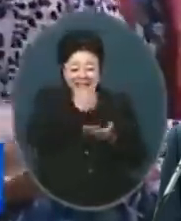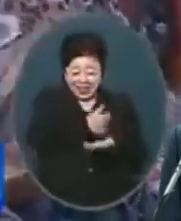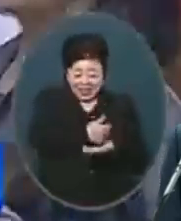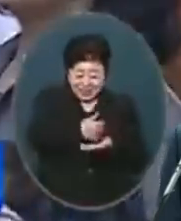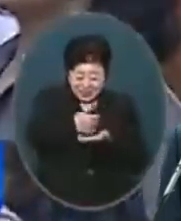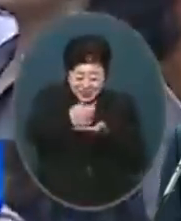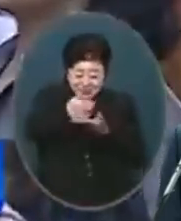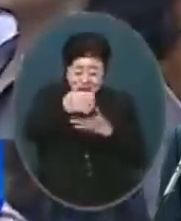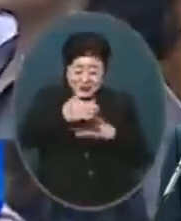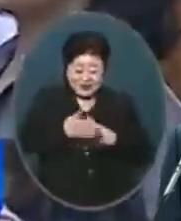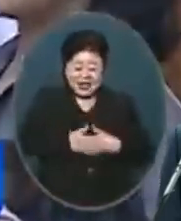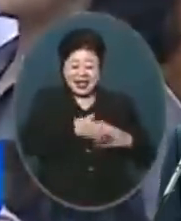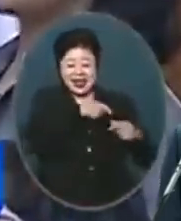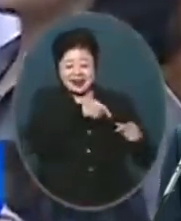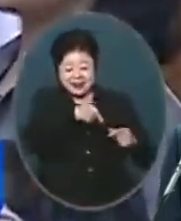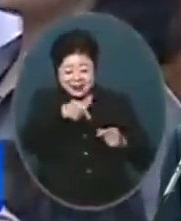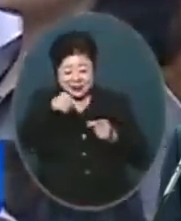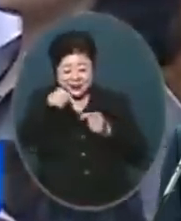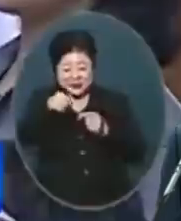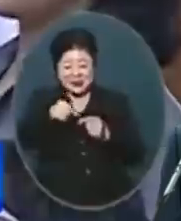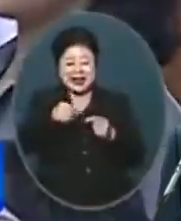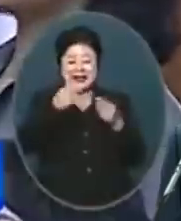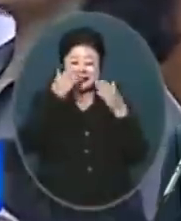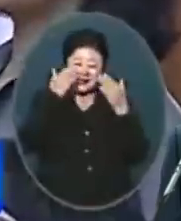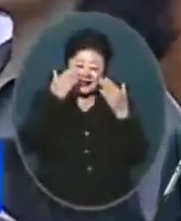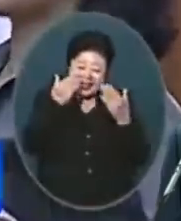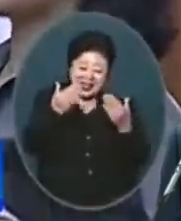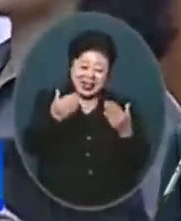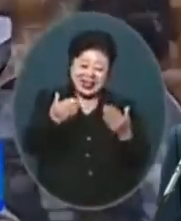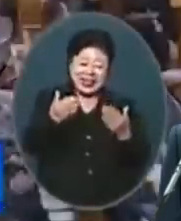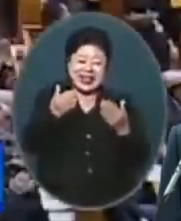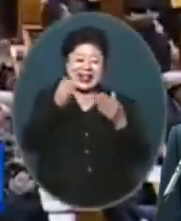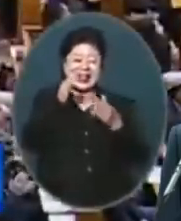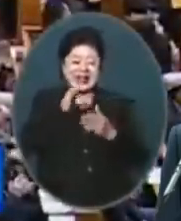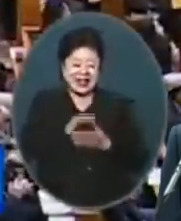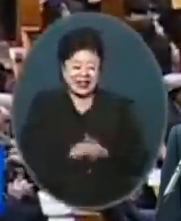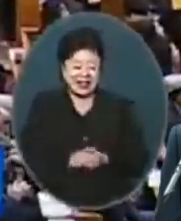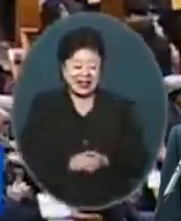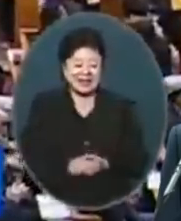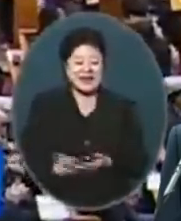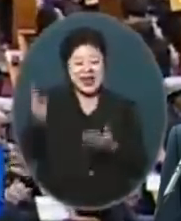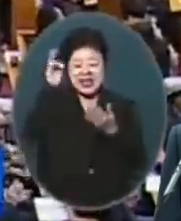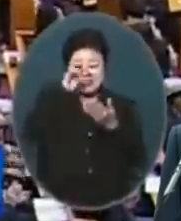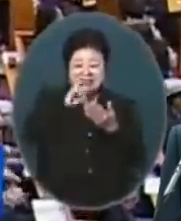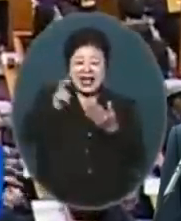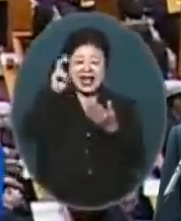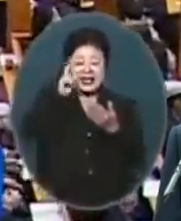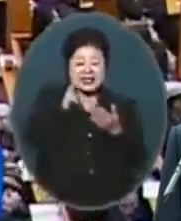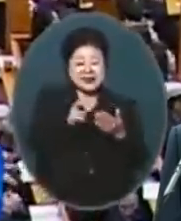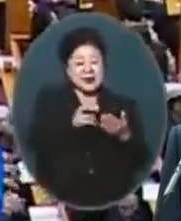찬송하세 주님 나를 구하셨네